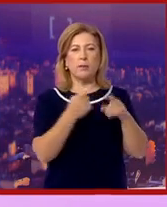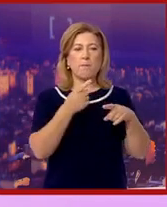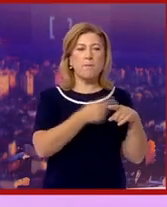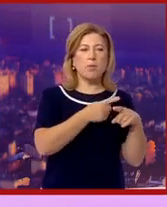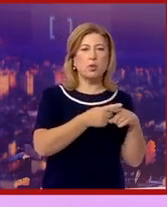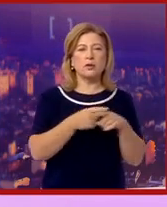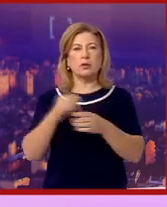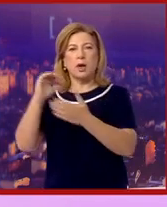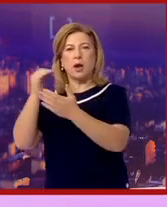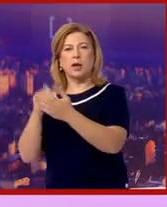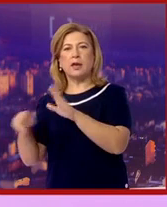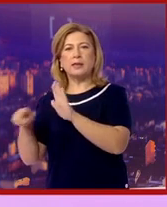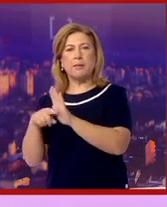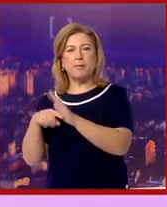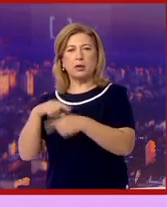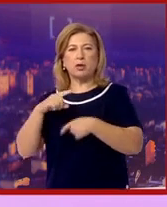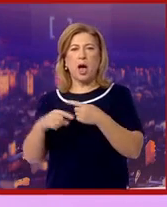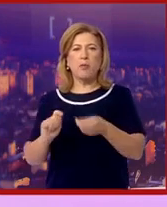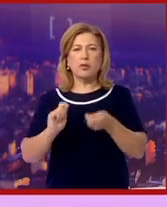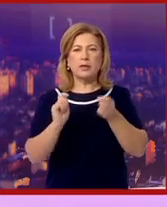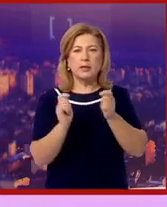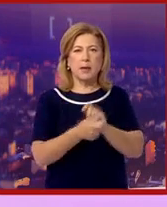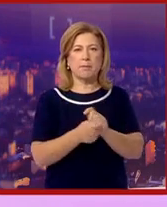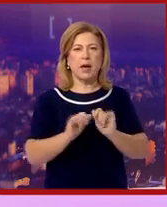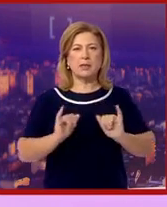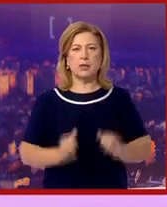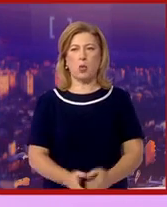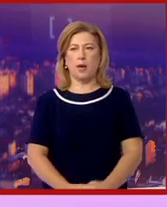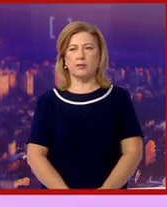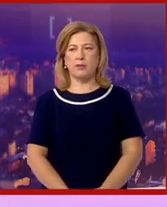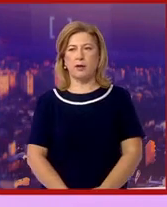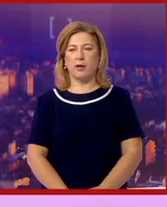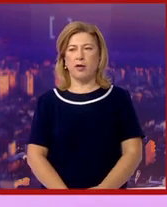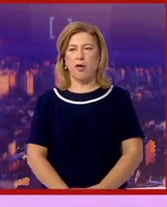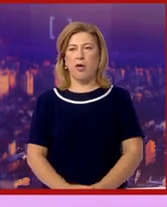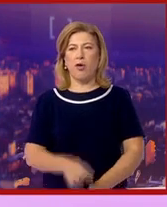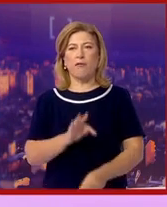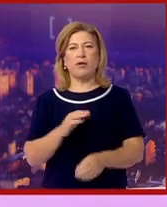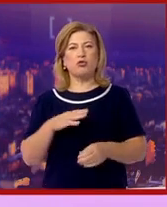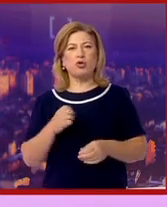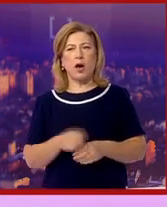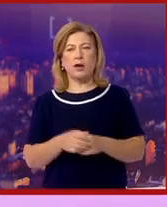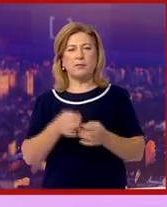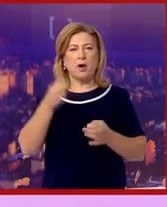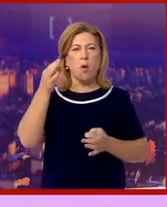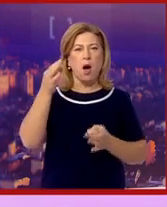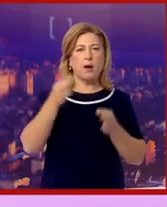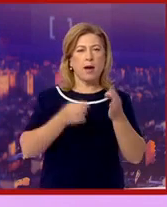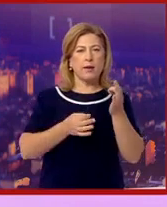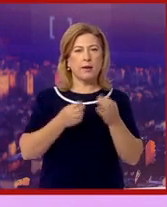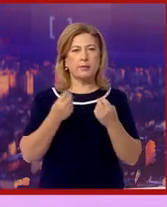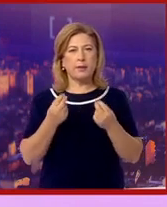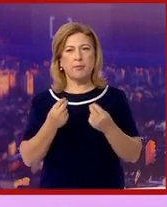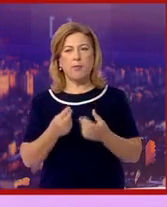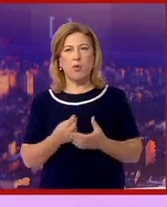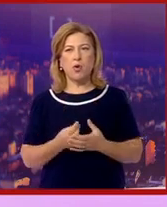să schimbați parțial sau, de ce nu, total situația. Fecioarele trebuie să recurgă la o analiză amănunțită dacă au